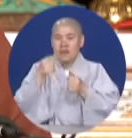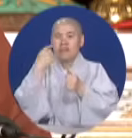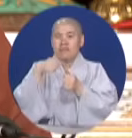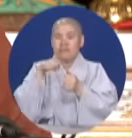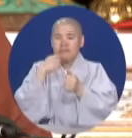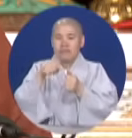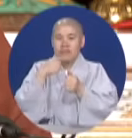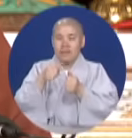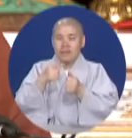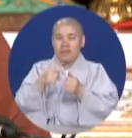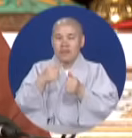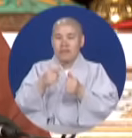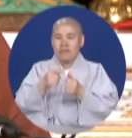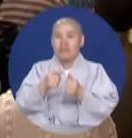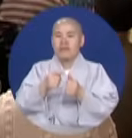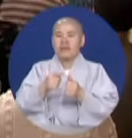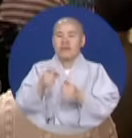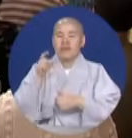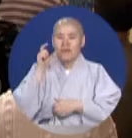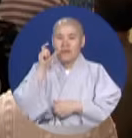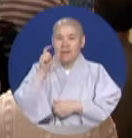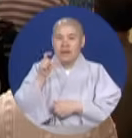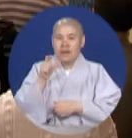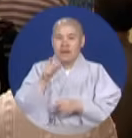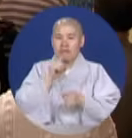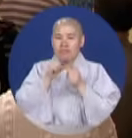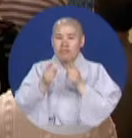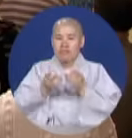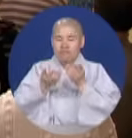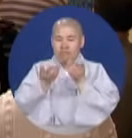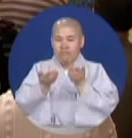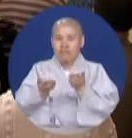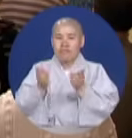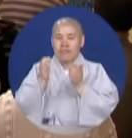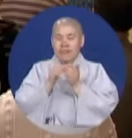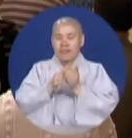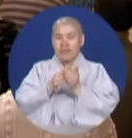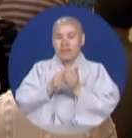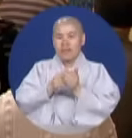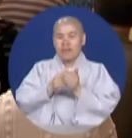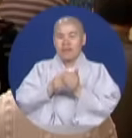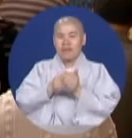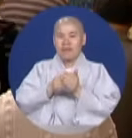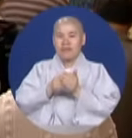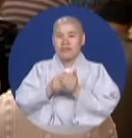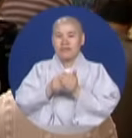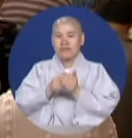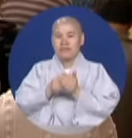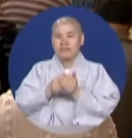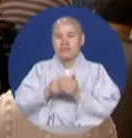항상 강조를 합니다. 지학 우학 만날